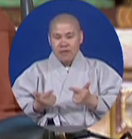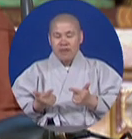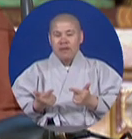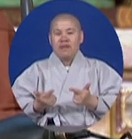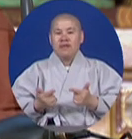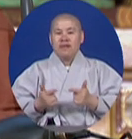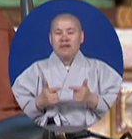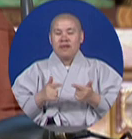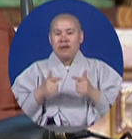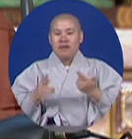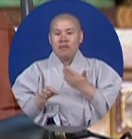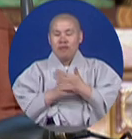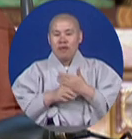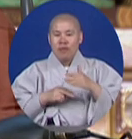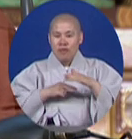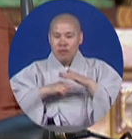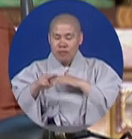없었거든요.